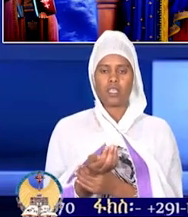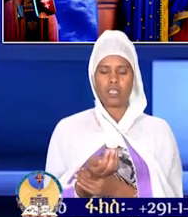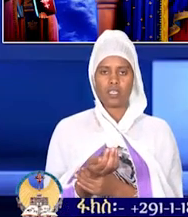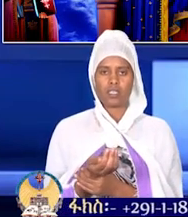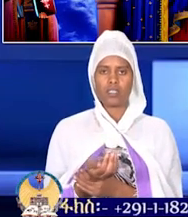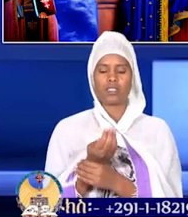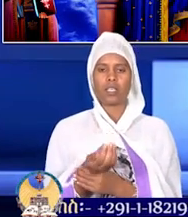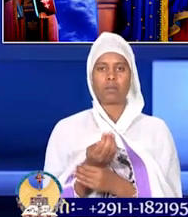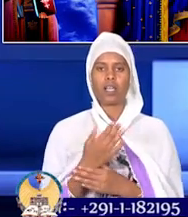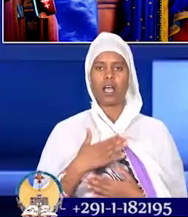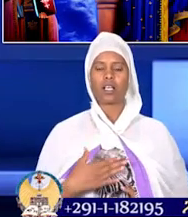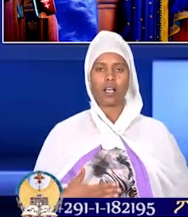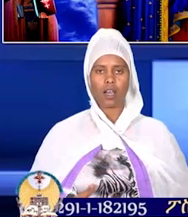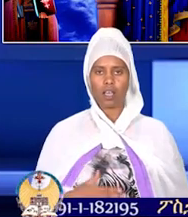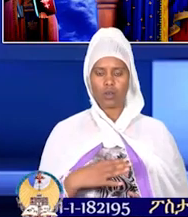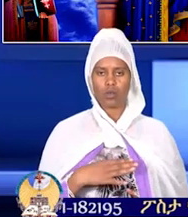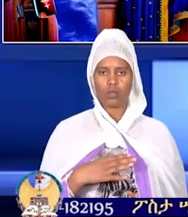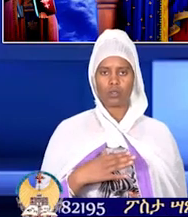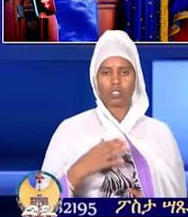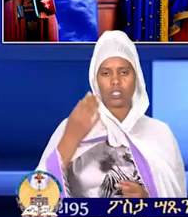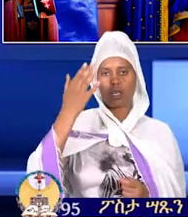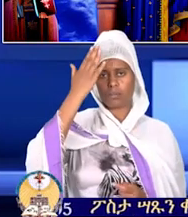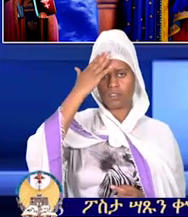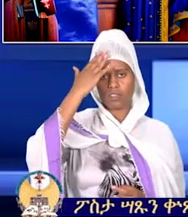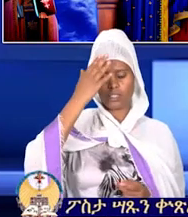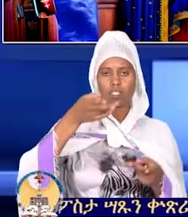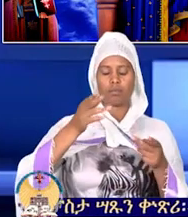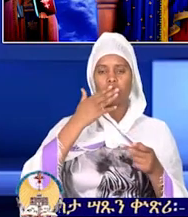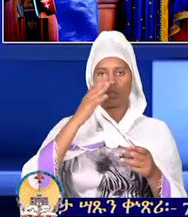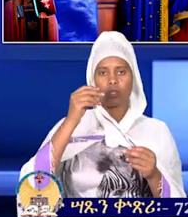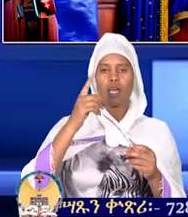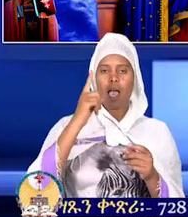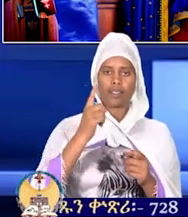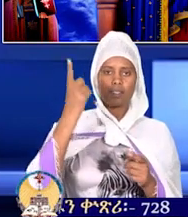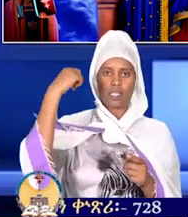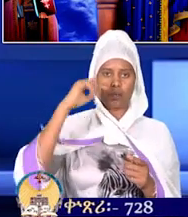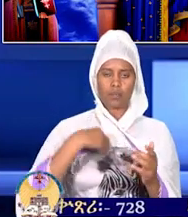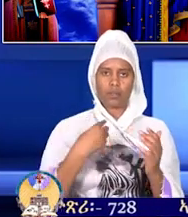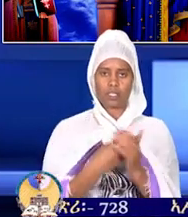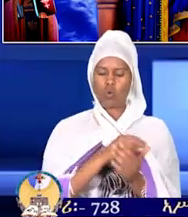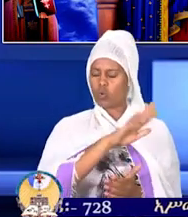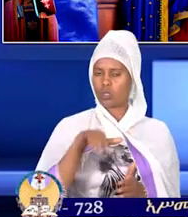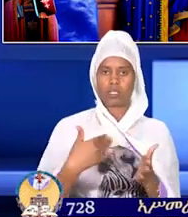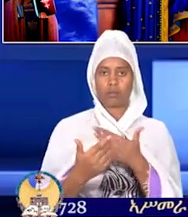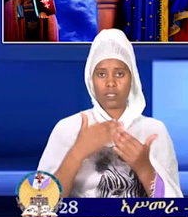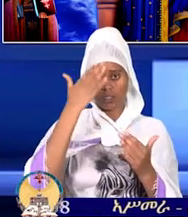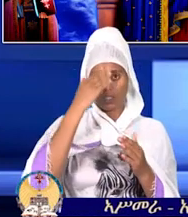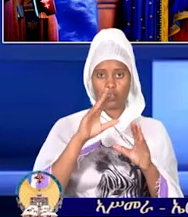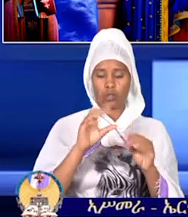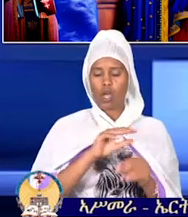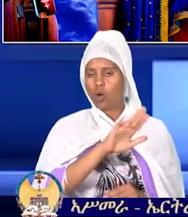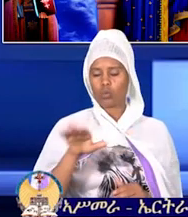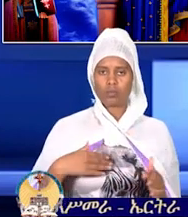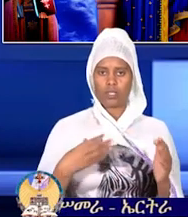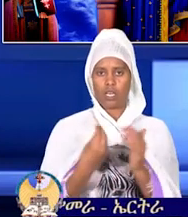ዝልመን ኣካል፣ እዚ ኣካል እዚ ናይ ምፍራት ስልጣን ዘለዎ ኩሉ ክገብር